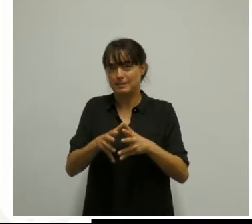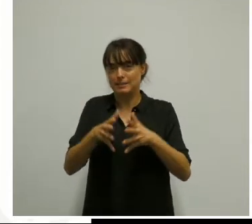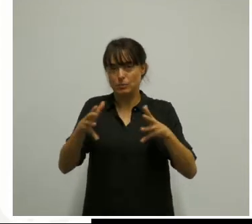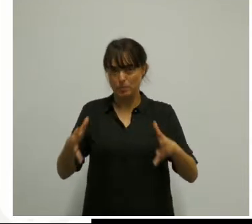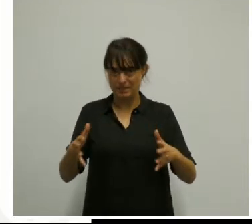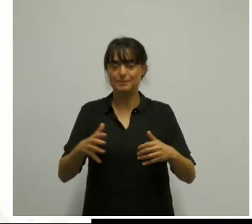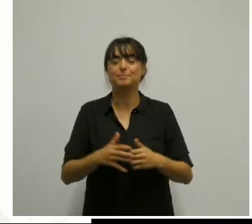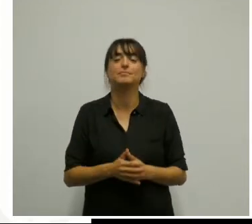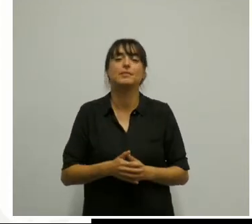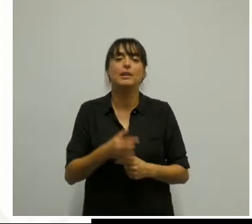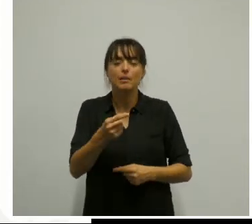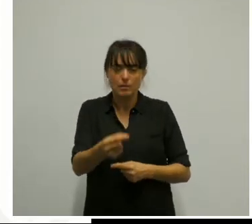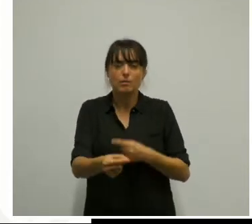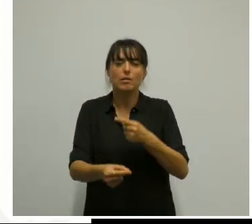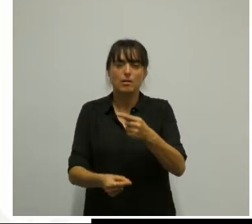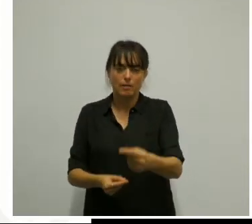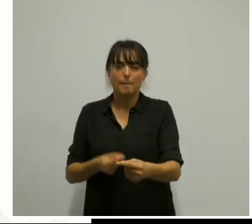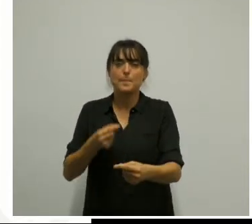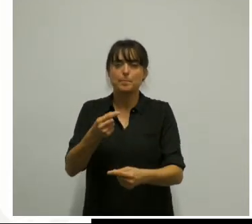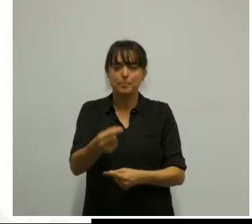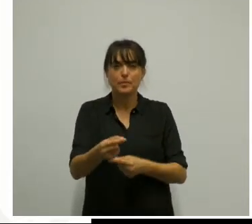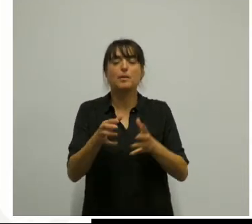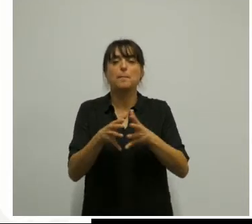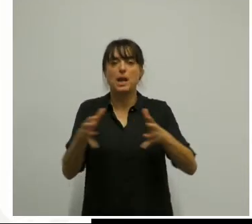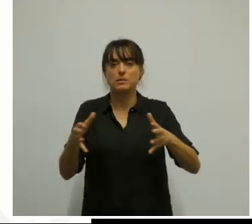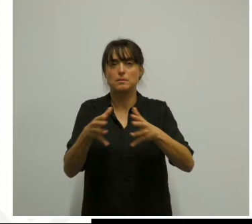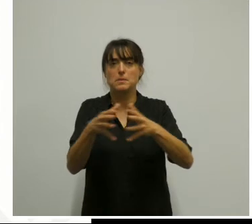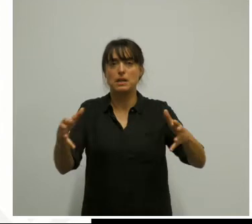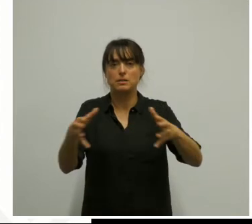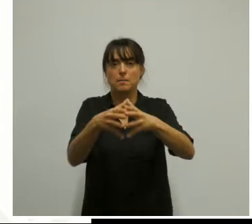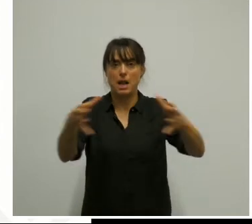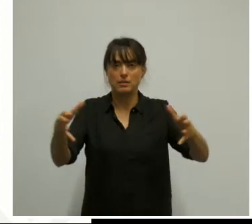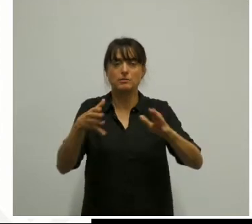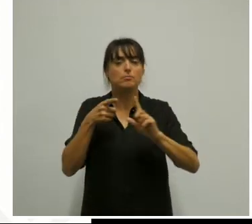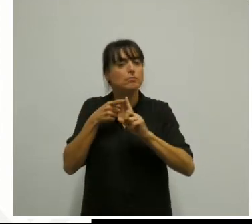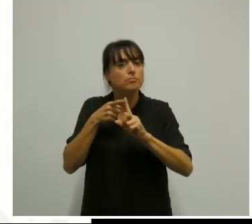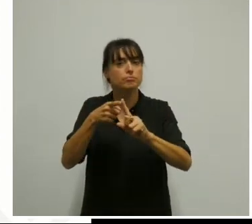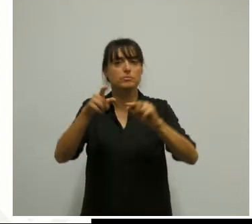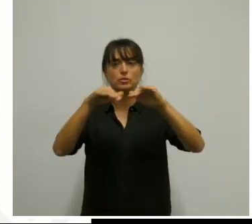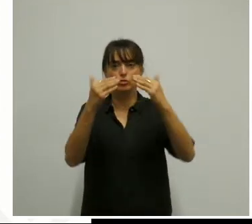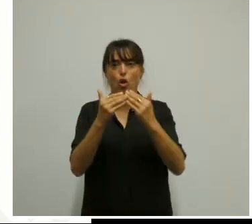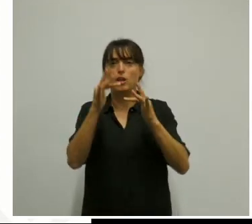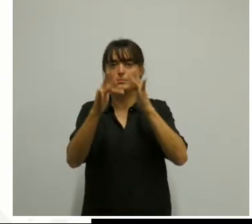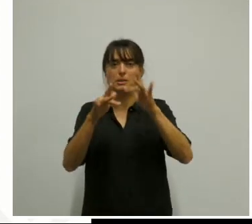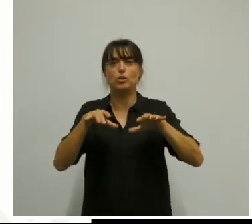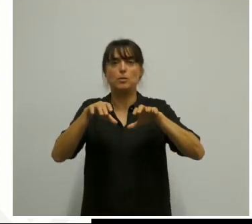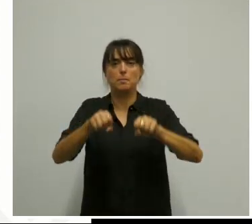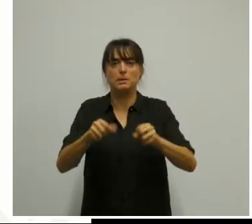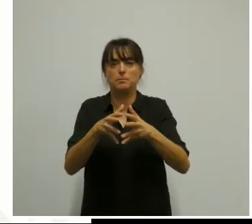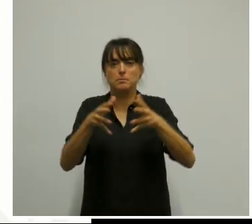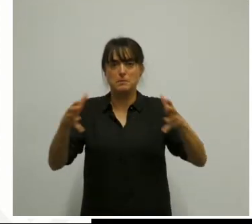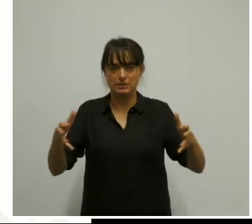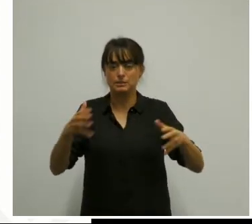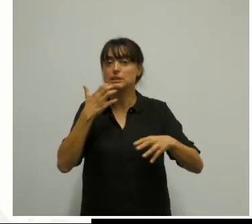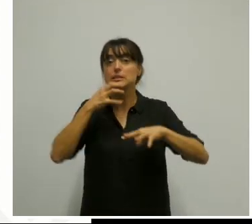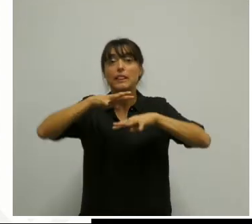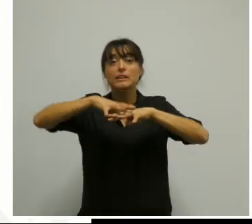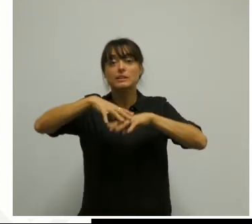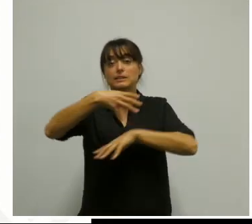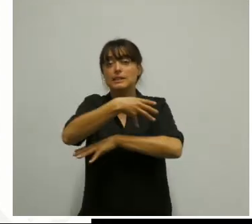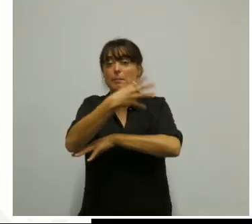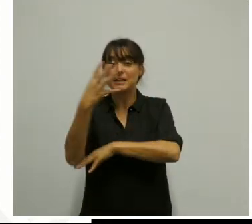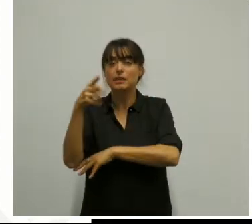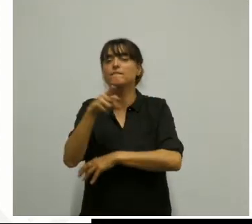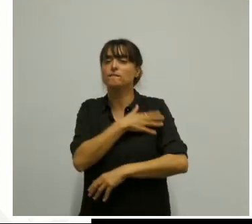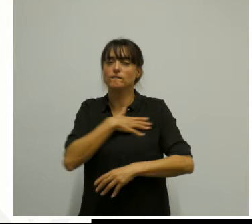continuem mirant per fer encara més Bressols, i Sant Martí té alguns barris que ja estan en el punt de mira de cara més